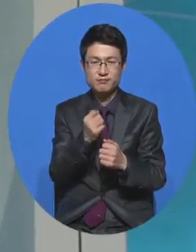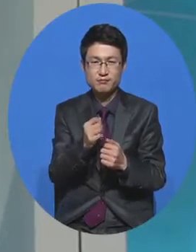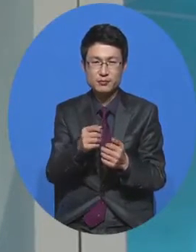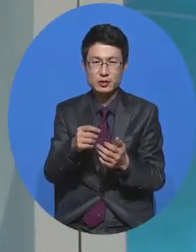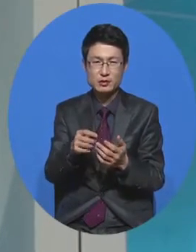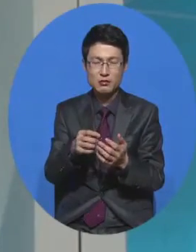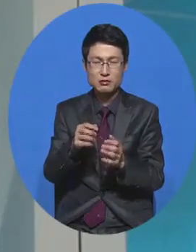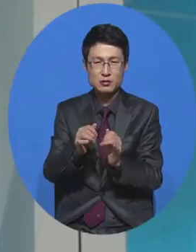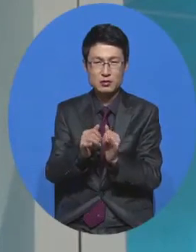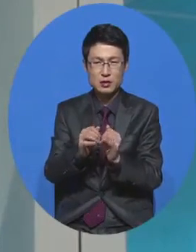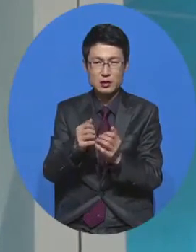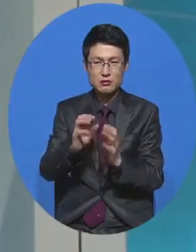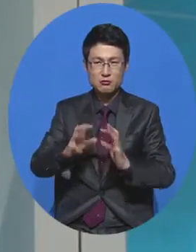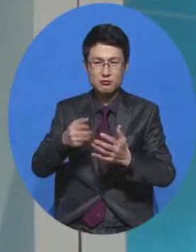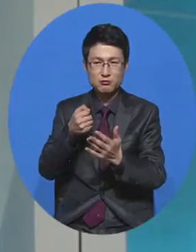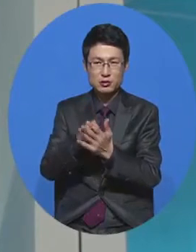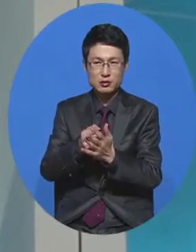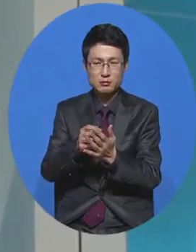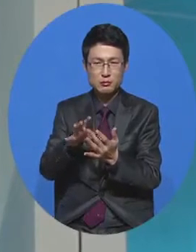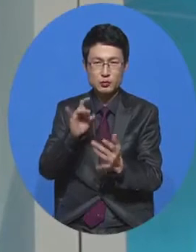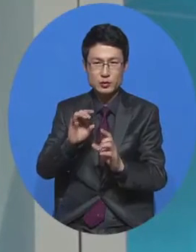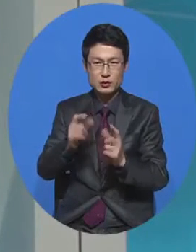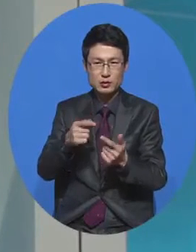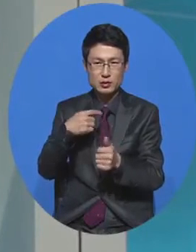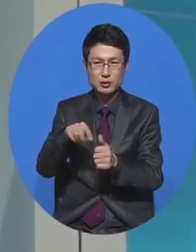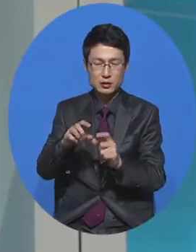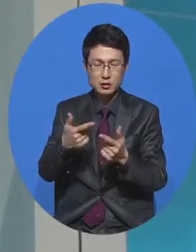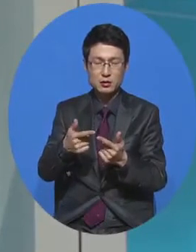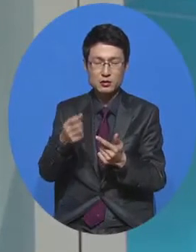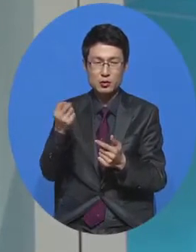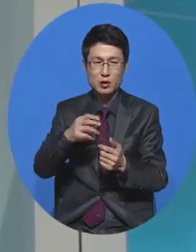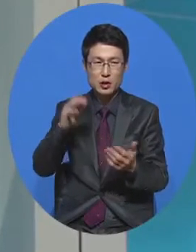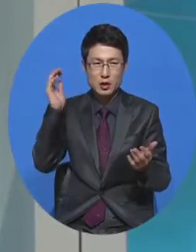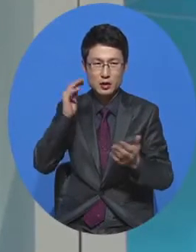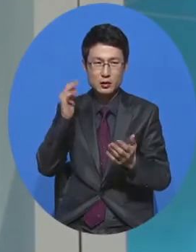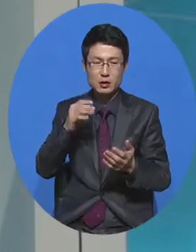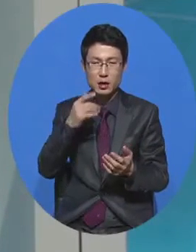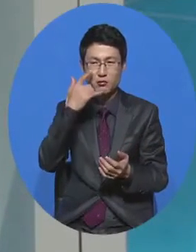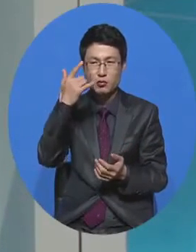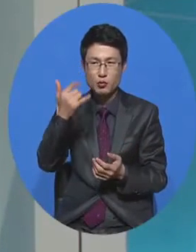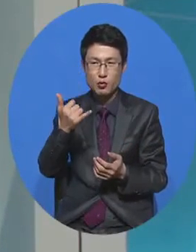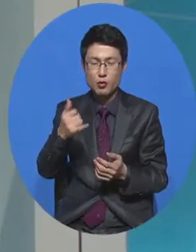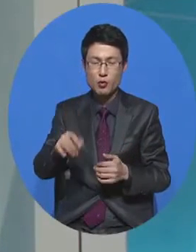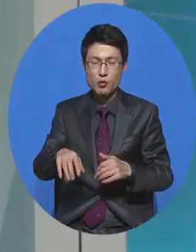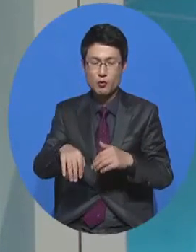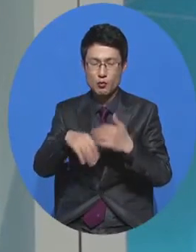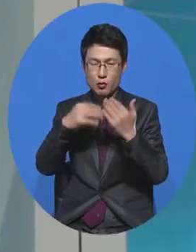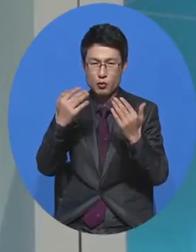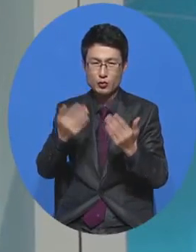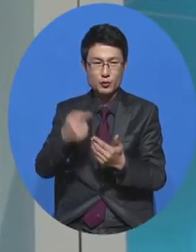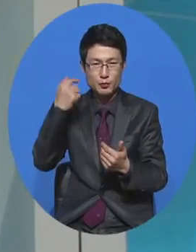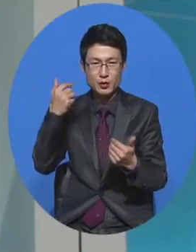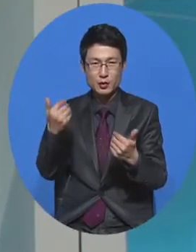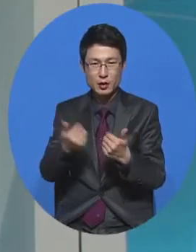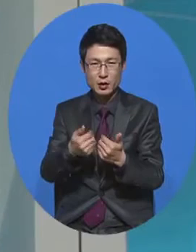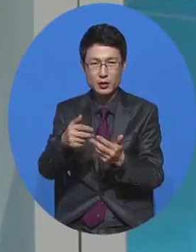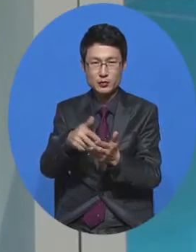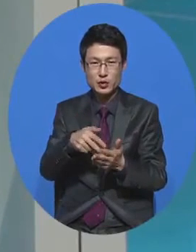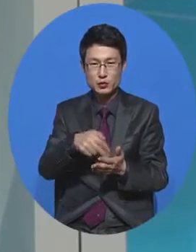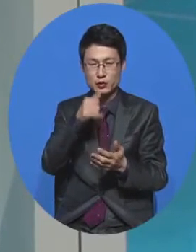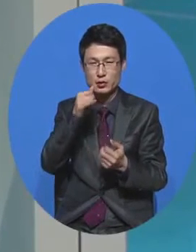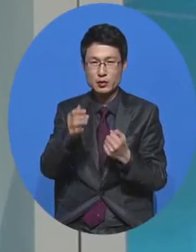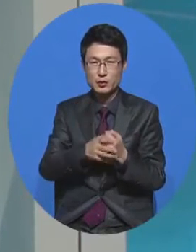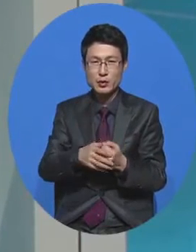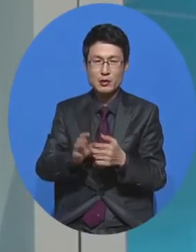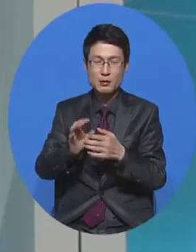운동이 벌어지고 있고 동 고이게 학생 교육의 주체인 학생이나 학부모 까지 확산되고 있는 상황 속에서 만약